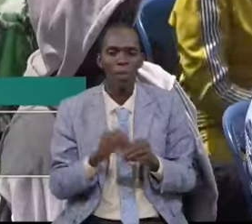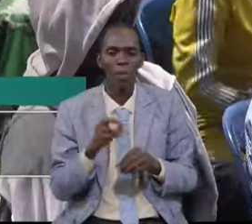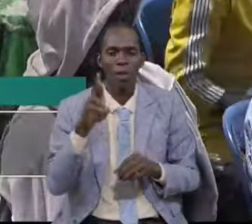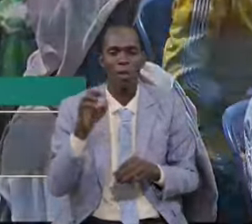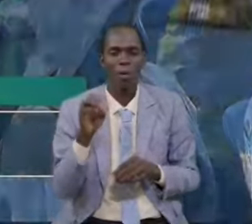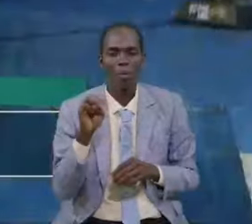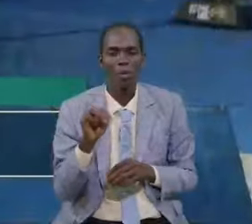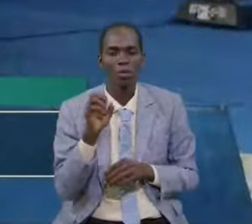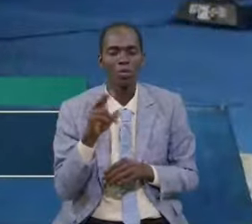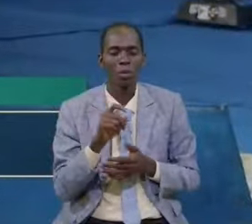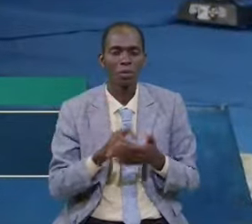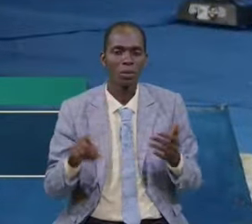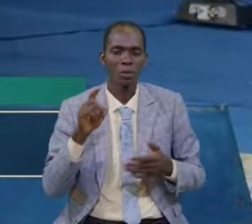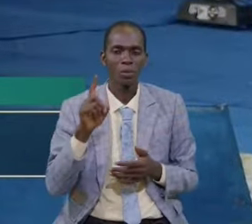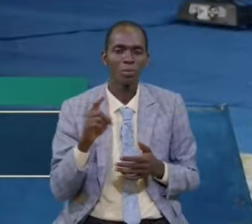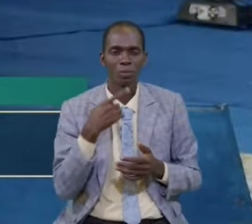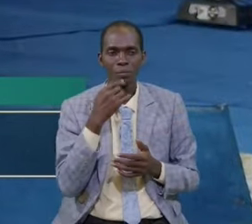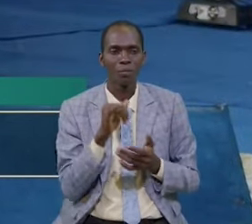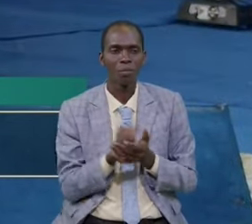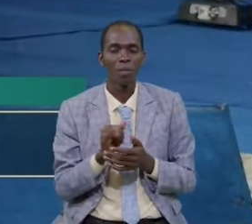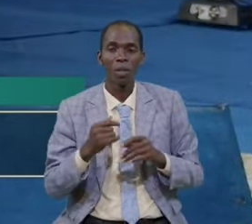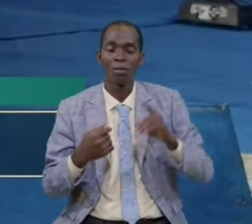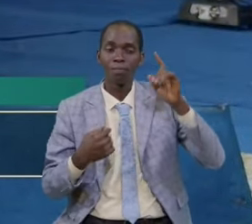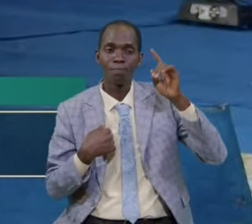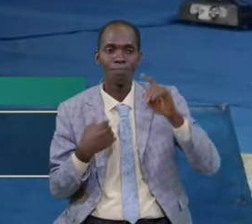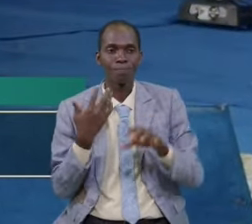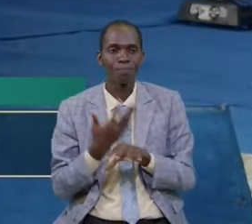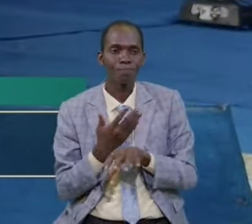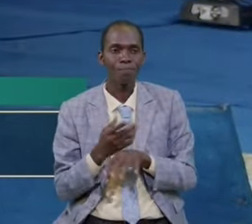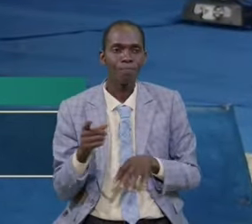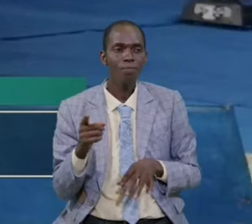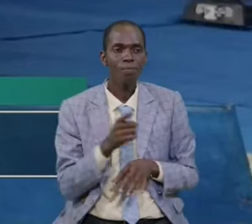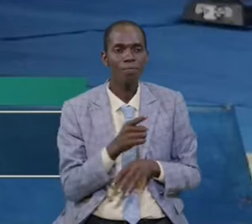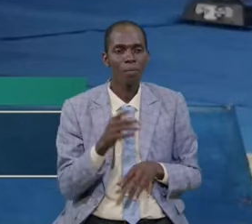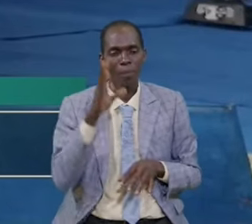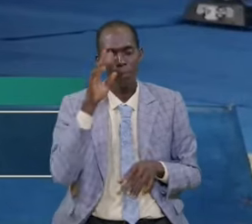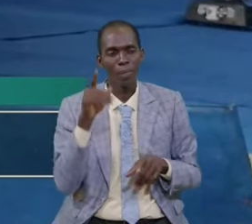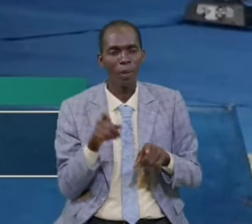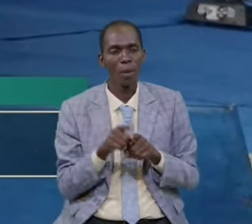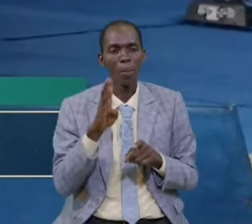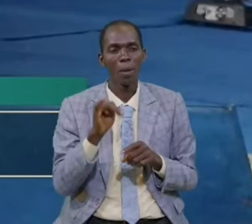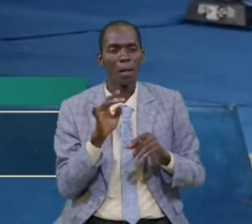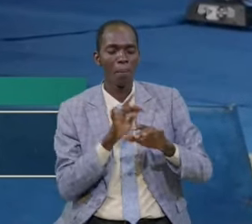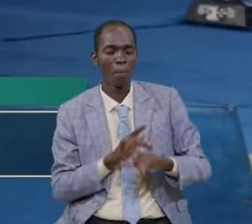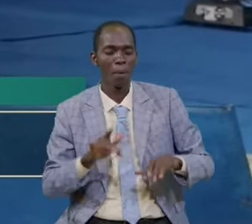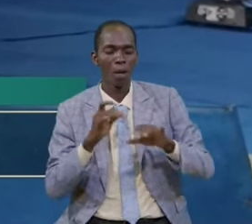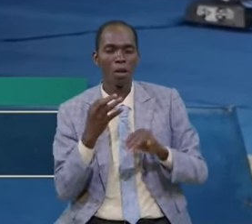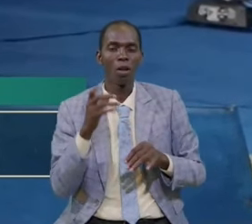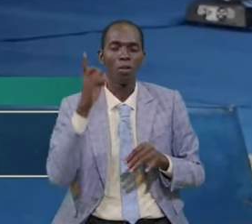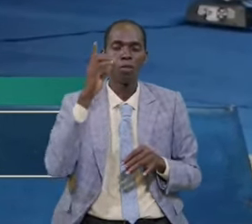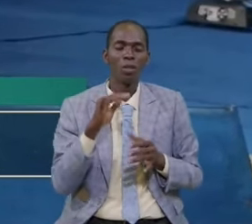1er. Je vous exhorte donc, frères, par les compassions de Dieu, à offrir vos corps comme